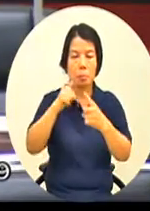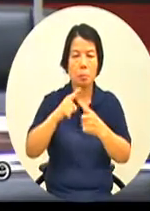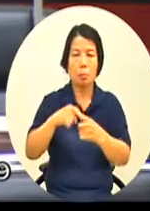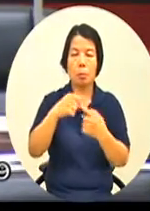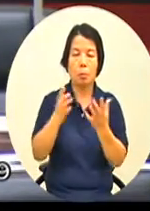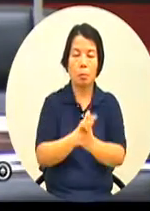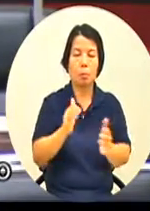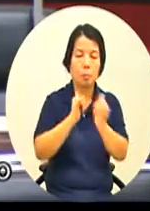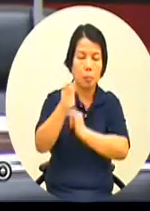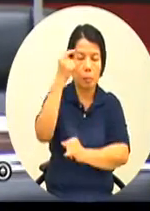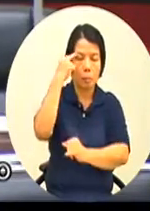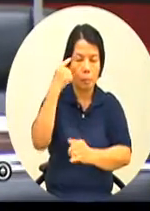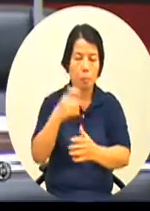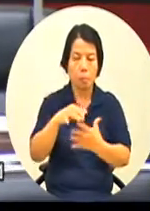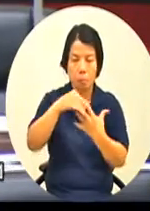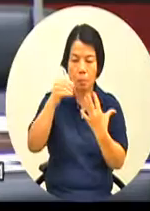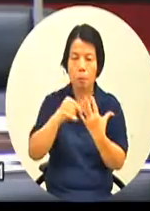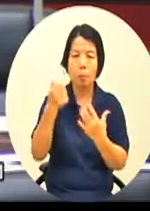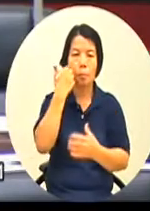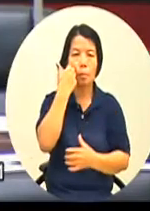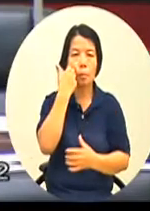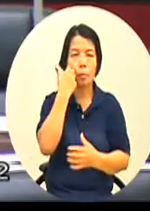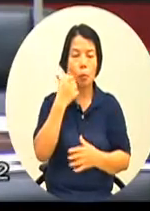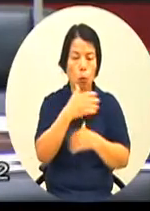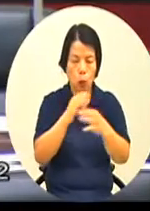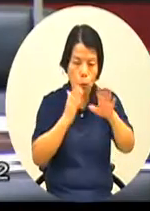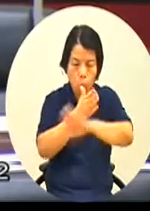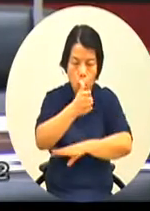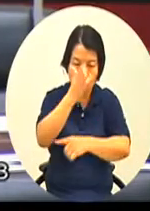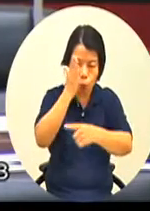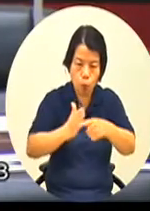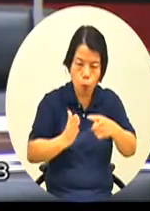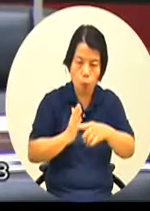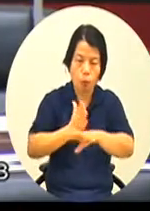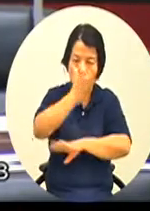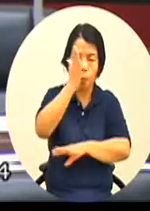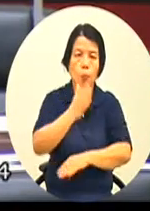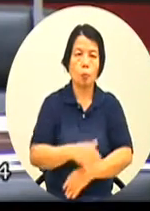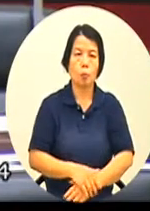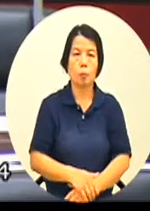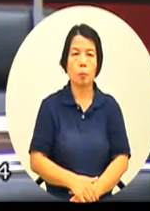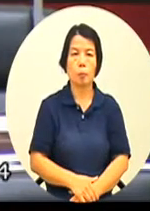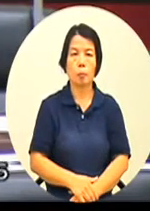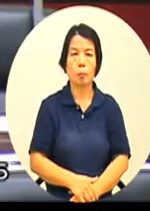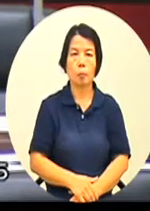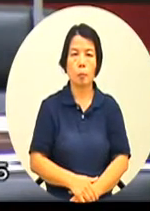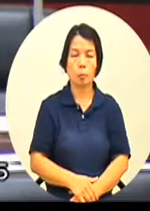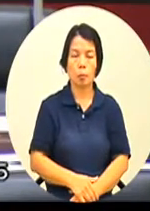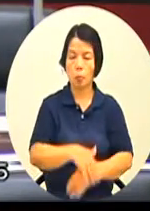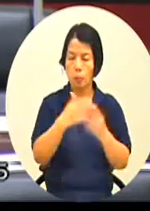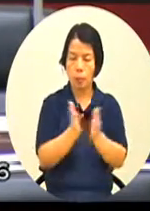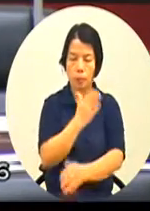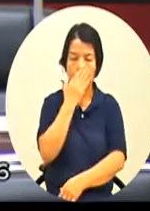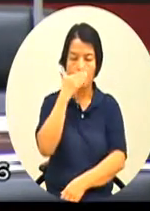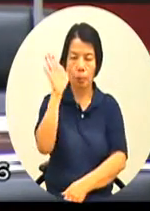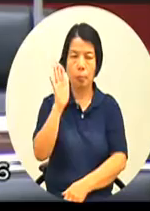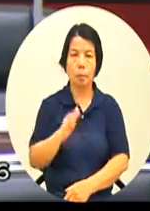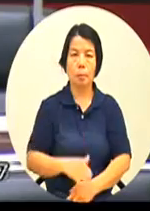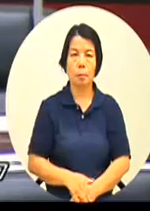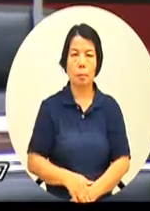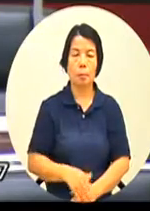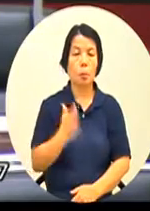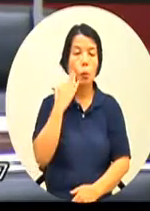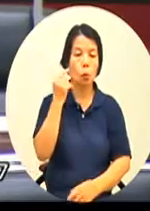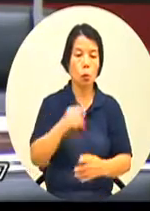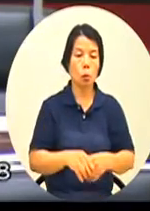民意调查，民意调查谁赢了，谁过半数了，哈，啊，那都是上做决策。那如果是第